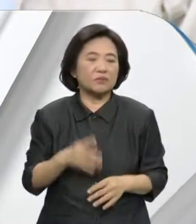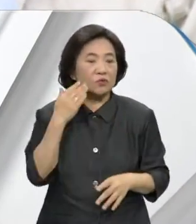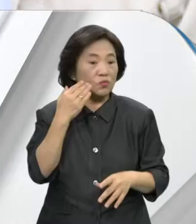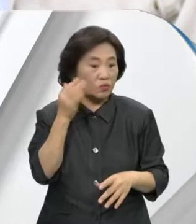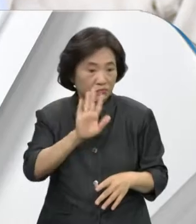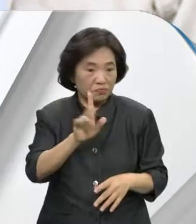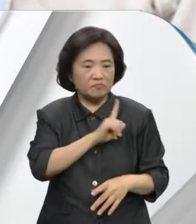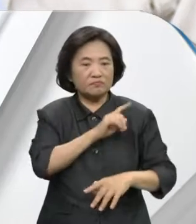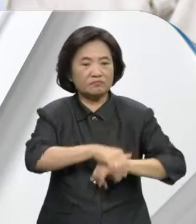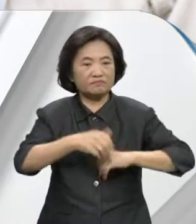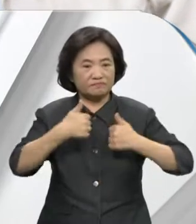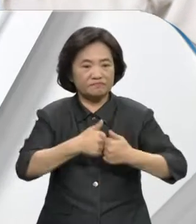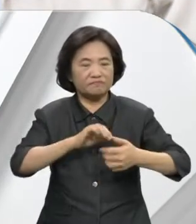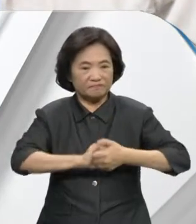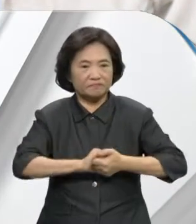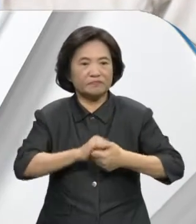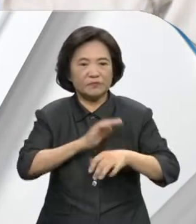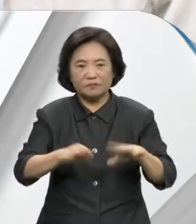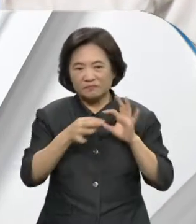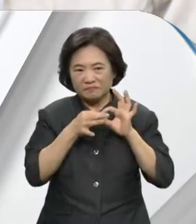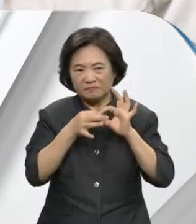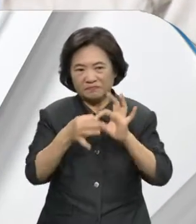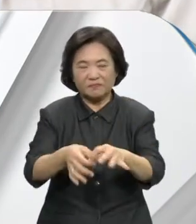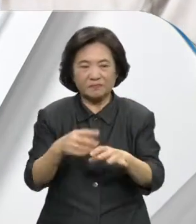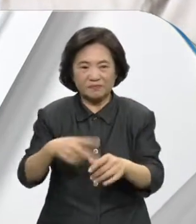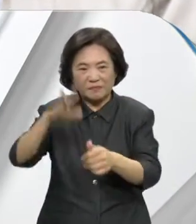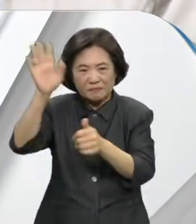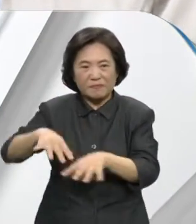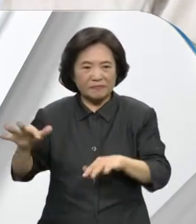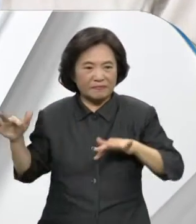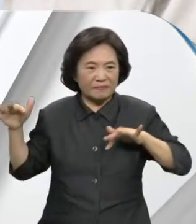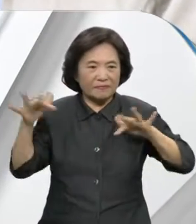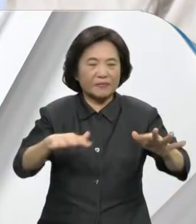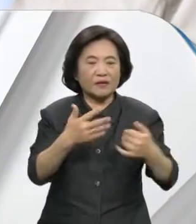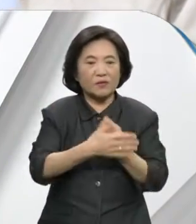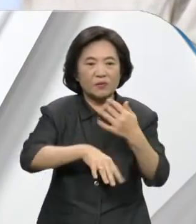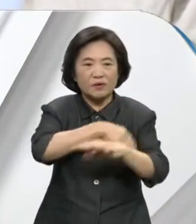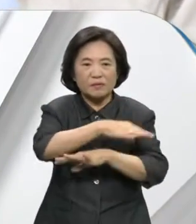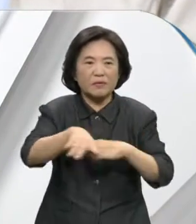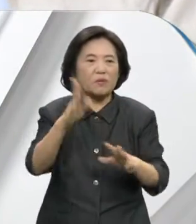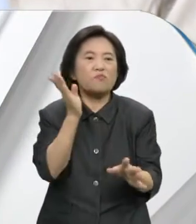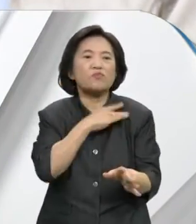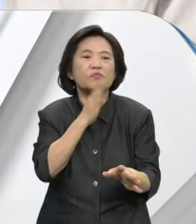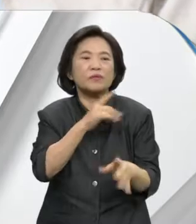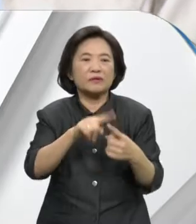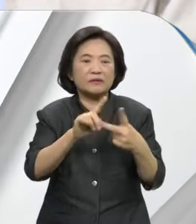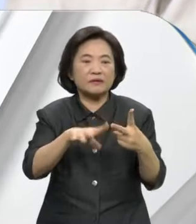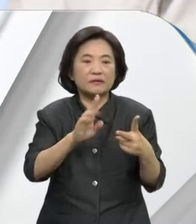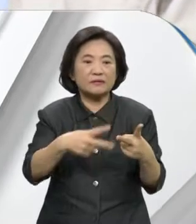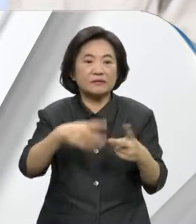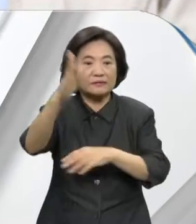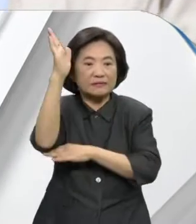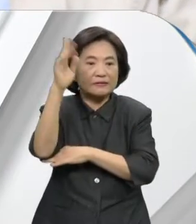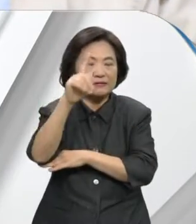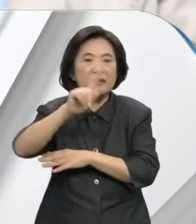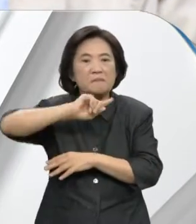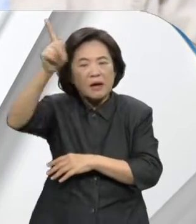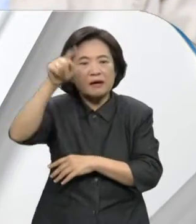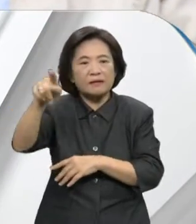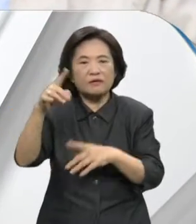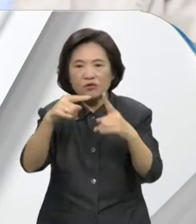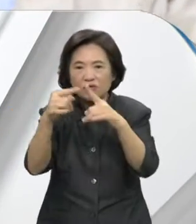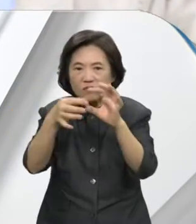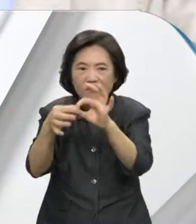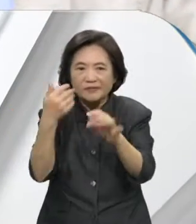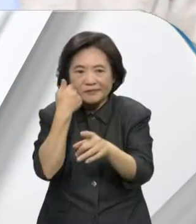就会不排除发动环评无效之诉，以及控告苗栗县政府相关